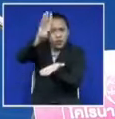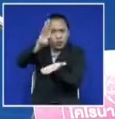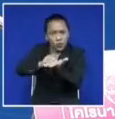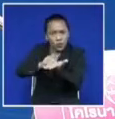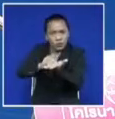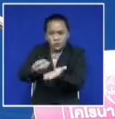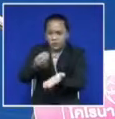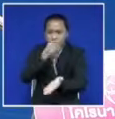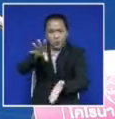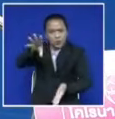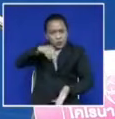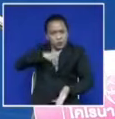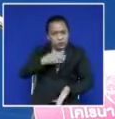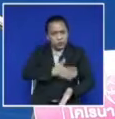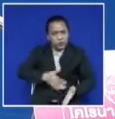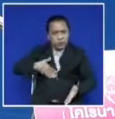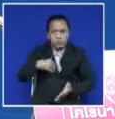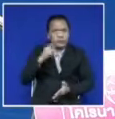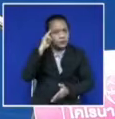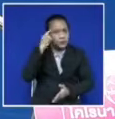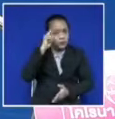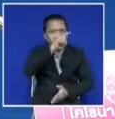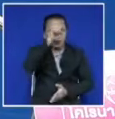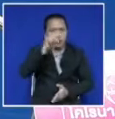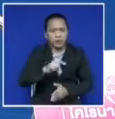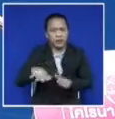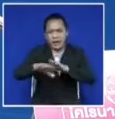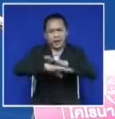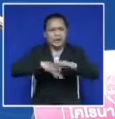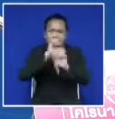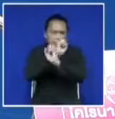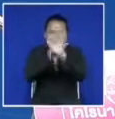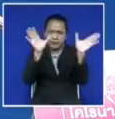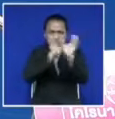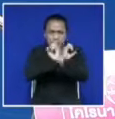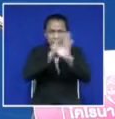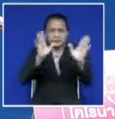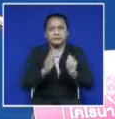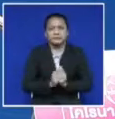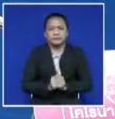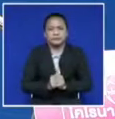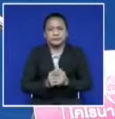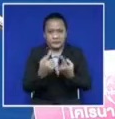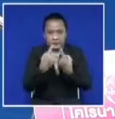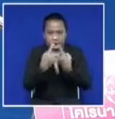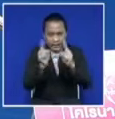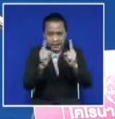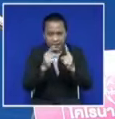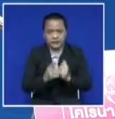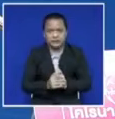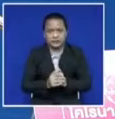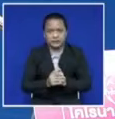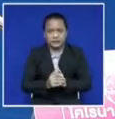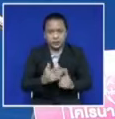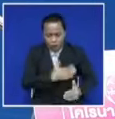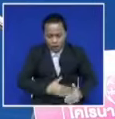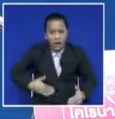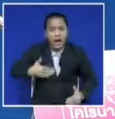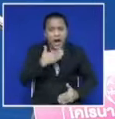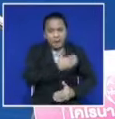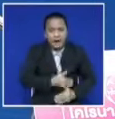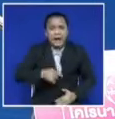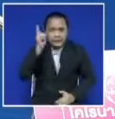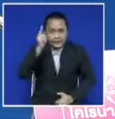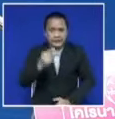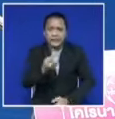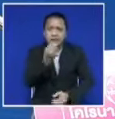มีการติดเชื้อและก็ถ่ายทอดเชื้อได้ยังไม่มีหลักฐานที่หนักแน่นพอนะครับแต่อย่างไรก็ตามครับในสุขอนามัยก็ขอแนะน